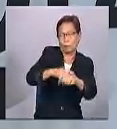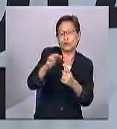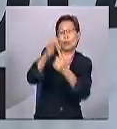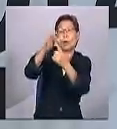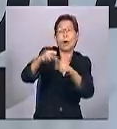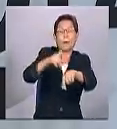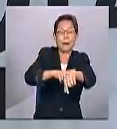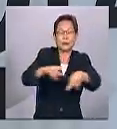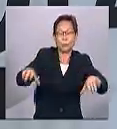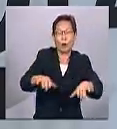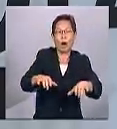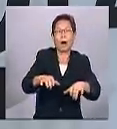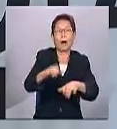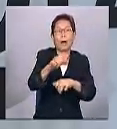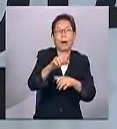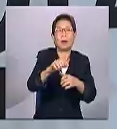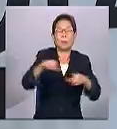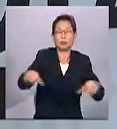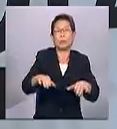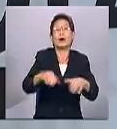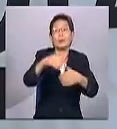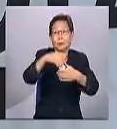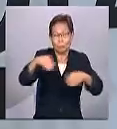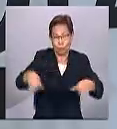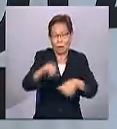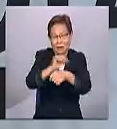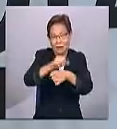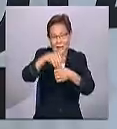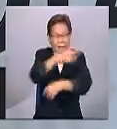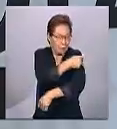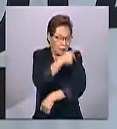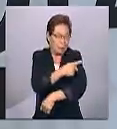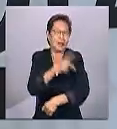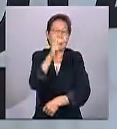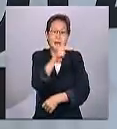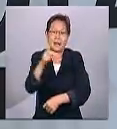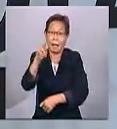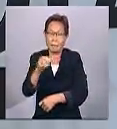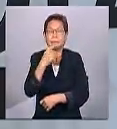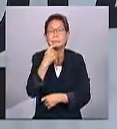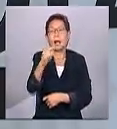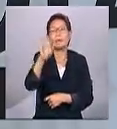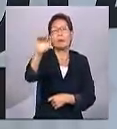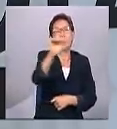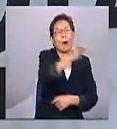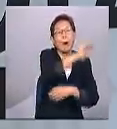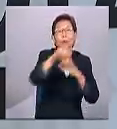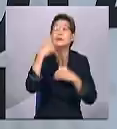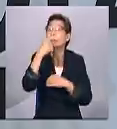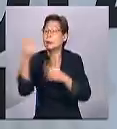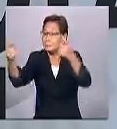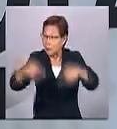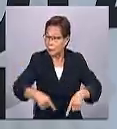melaksanakan prosedur klinikal. Kementerian Kesihatan juga menyeru supaya orang ramai yang datang untuk mendapatkan